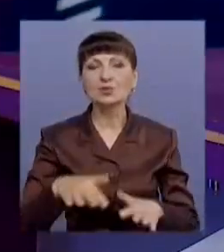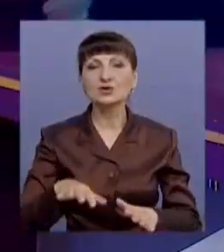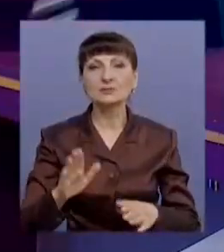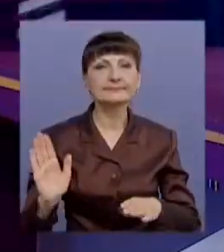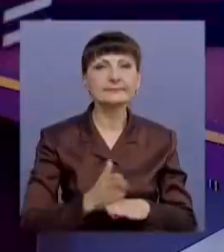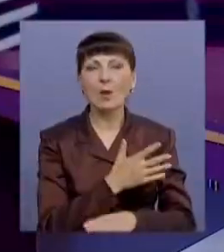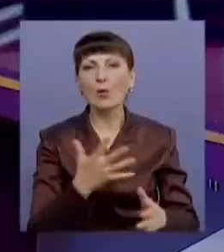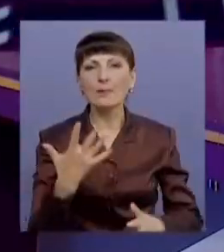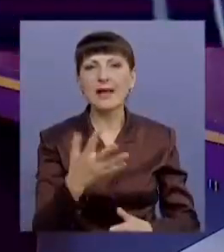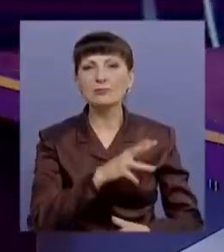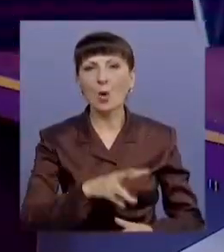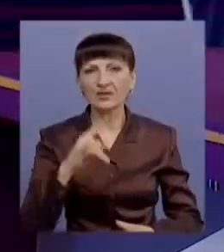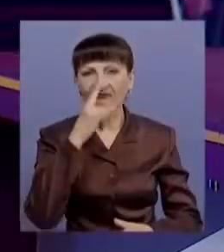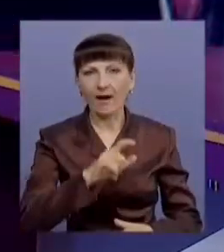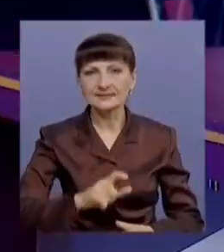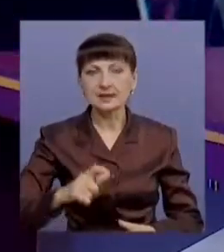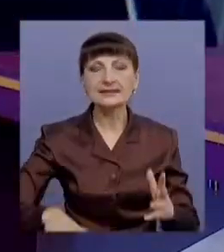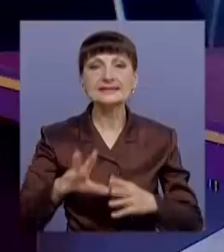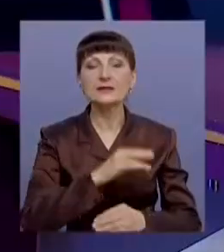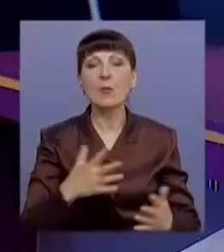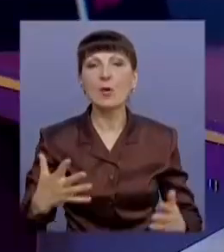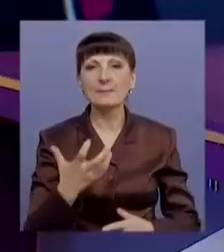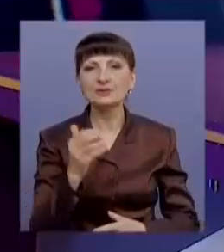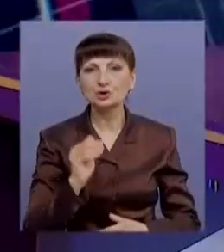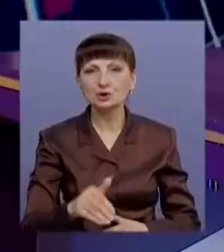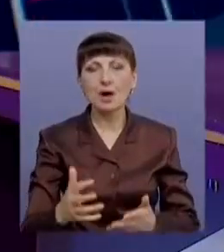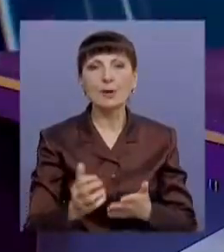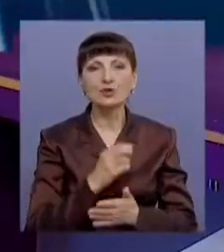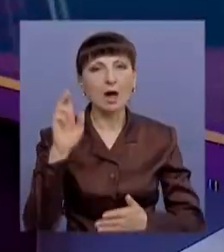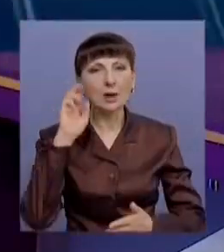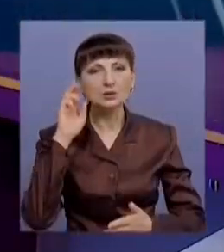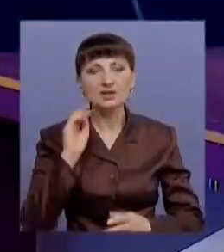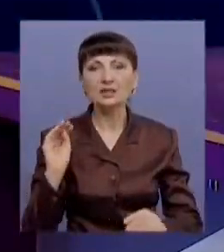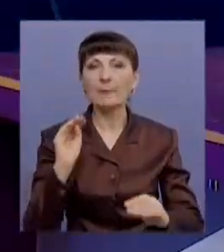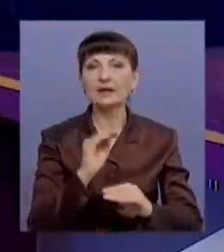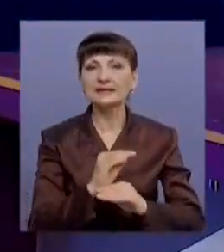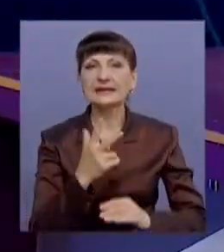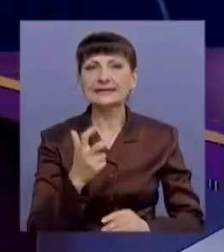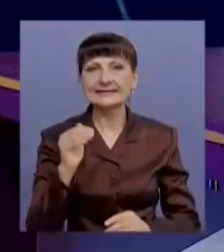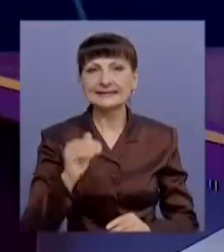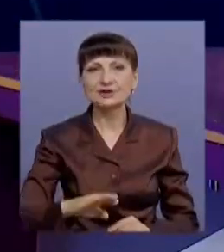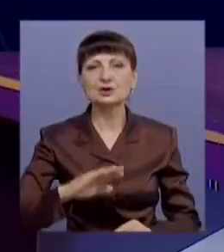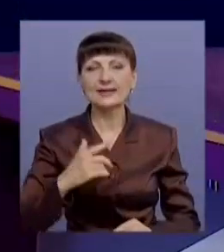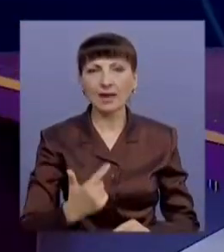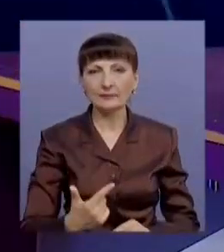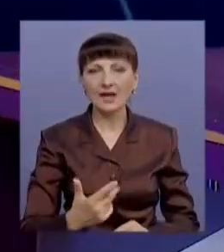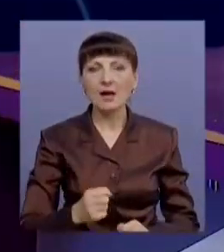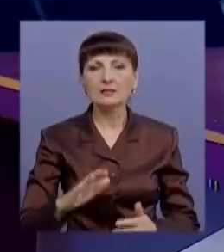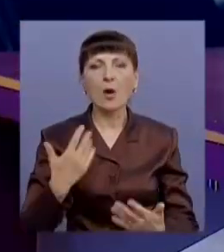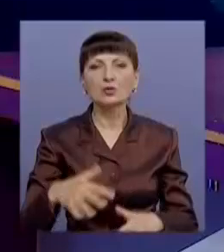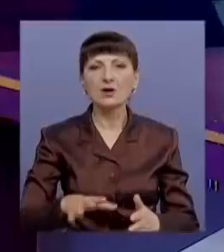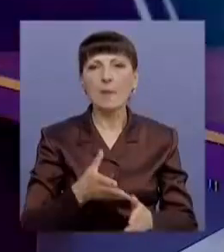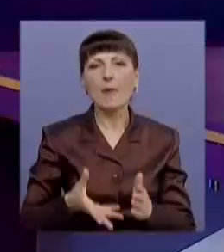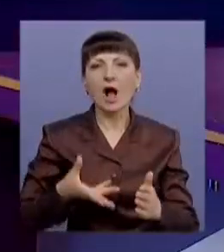более 5 миллионам казахстанцам. Из них свыше 500 000 получат от государства дополнительные 300 тысяч тенге на погашение